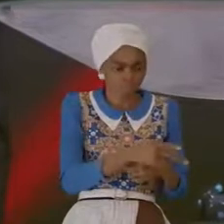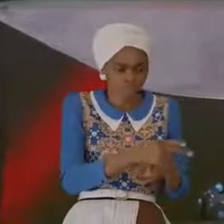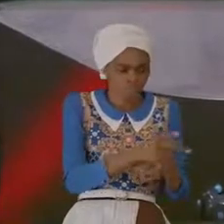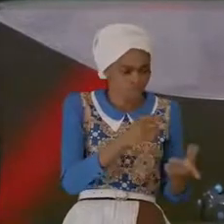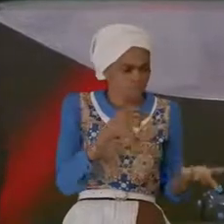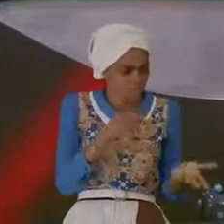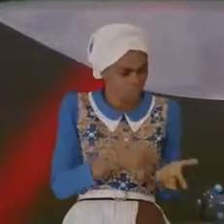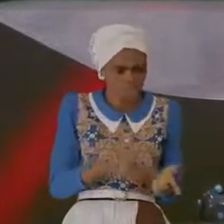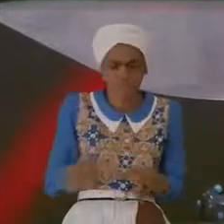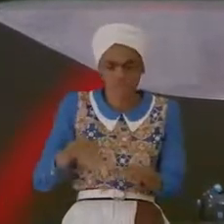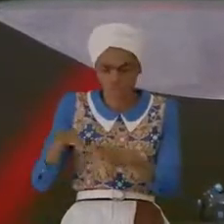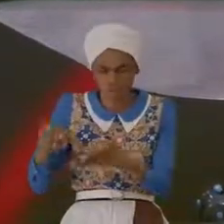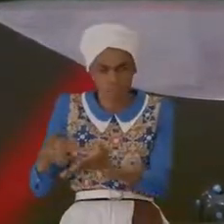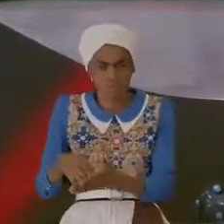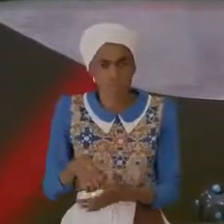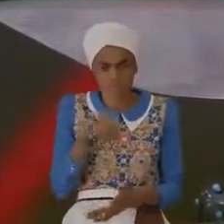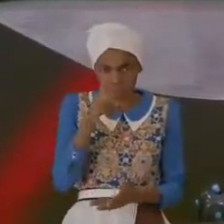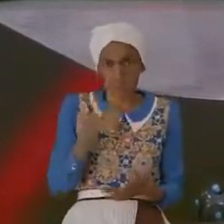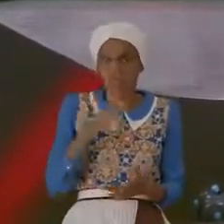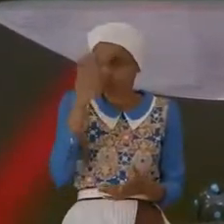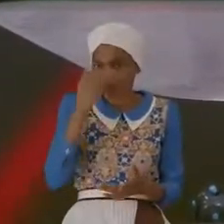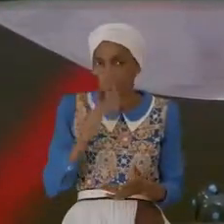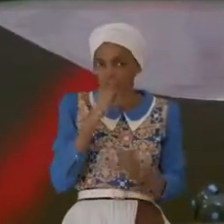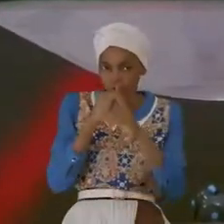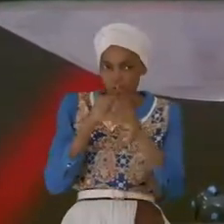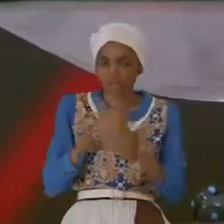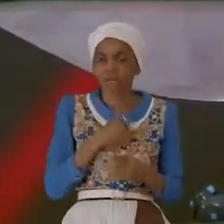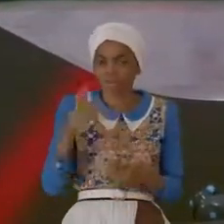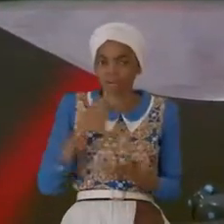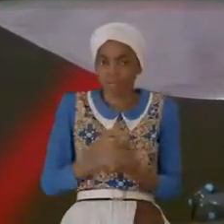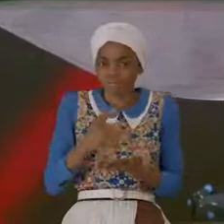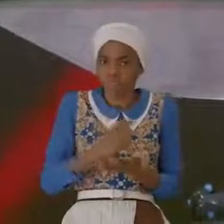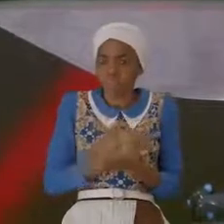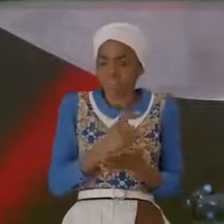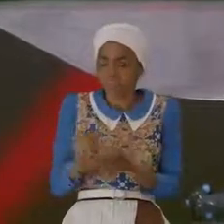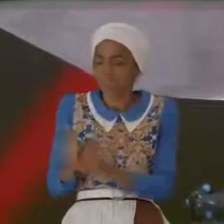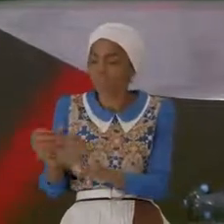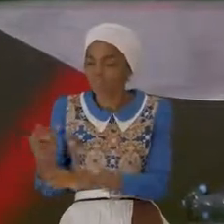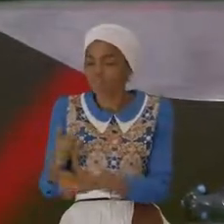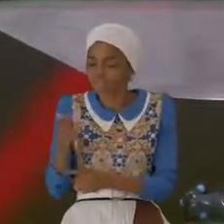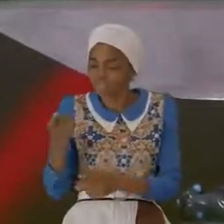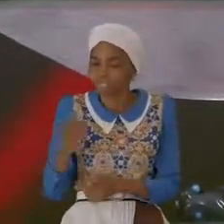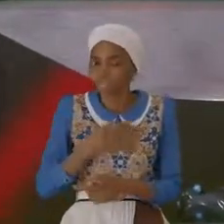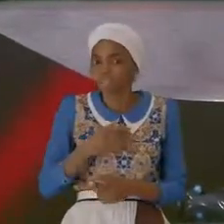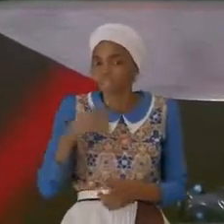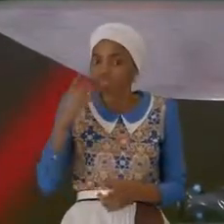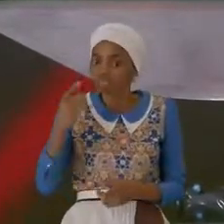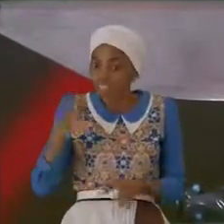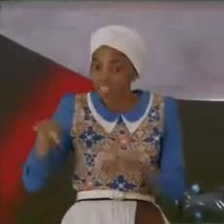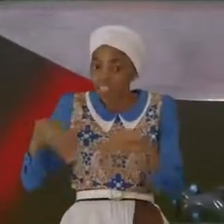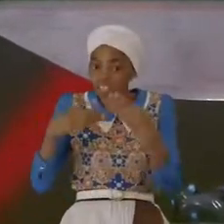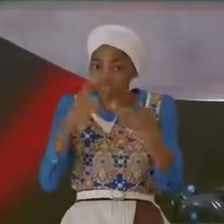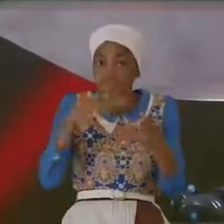ils pratiquent cela. N'est-ce pas? Et puis tu argumentes avec eux un peu. Et puis vous donnes des raisons